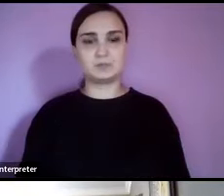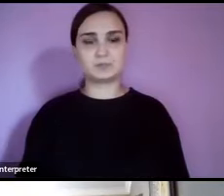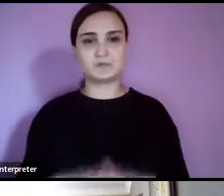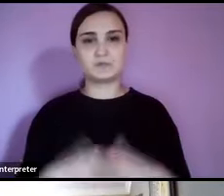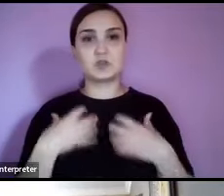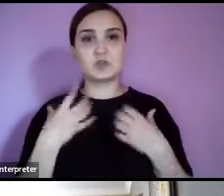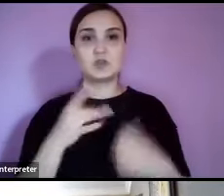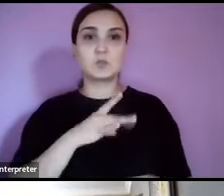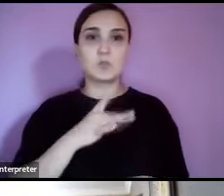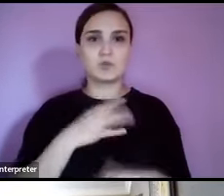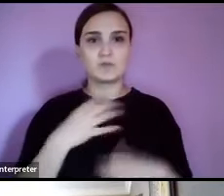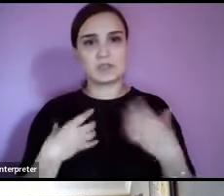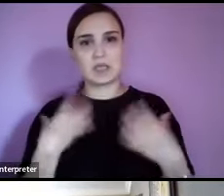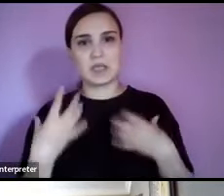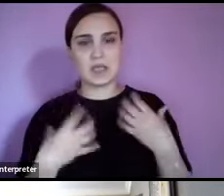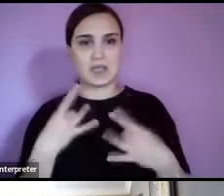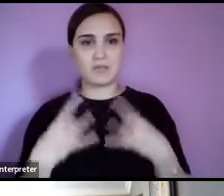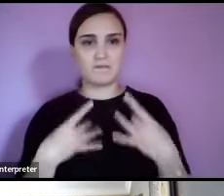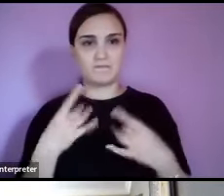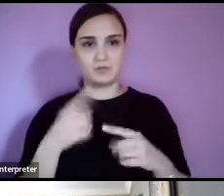და ღელვის ამ პერიოდისთვის.